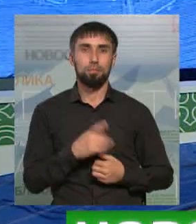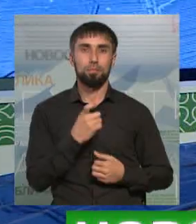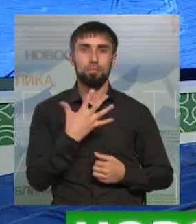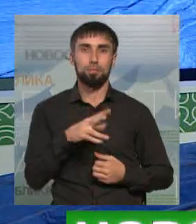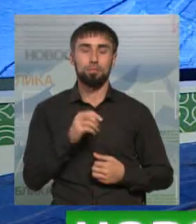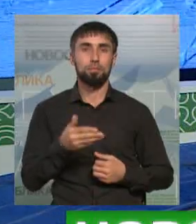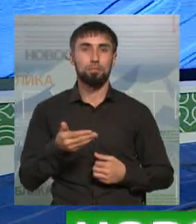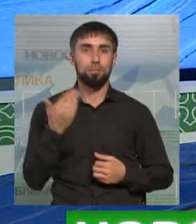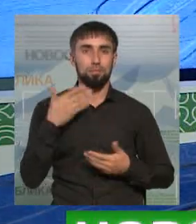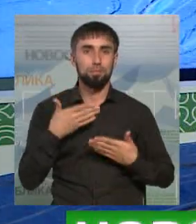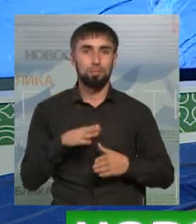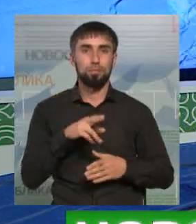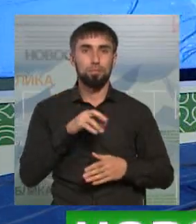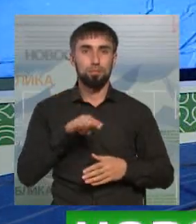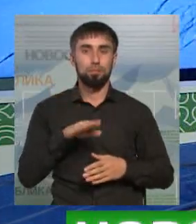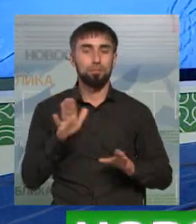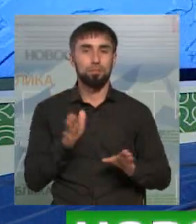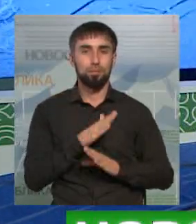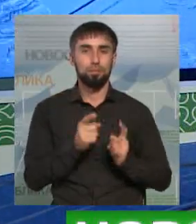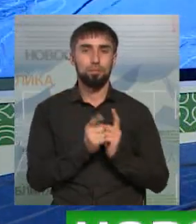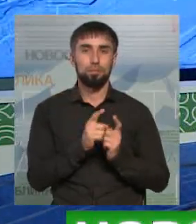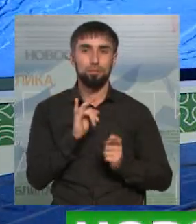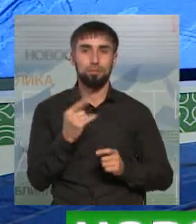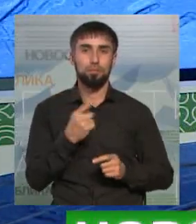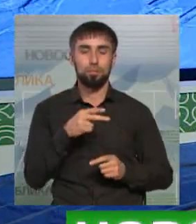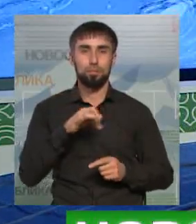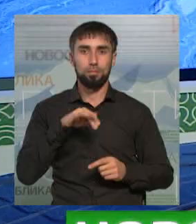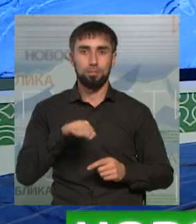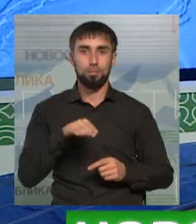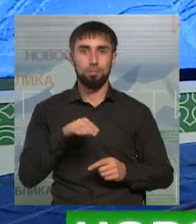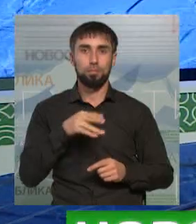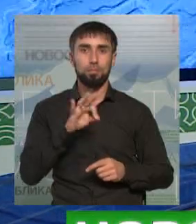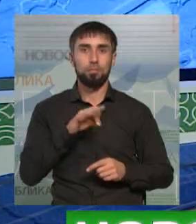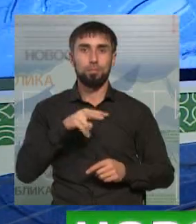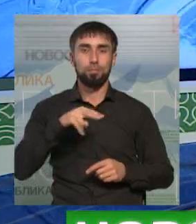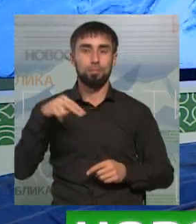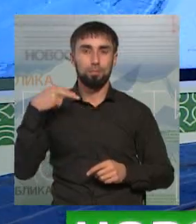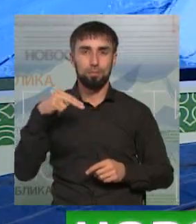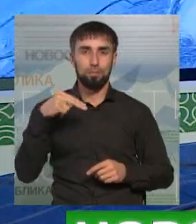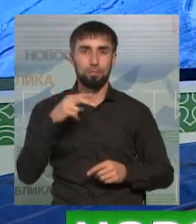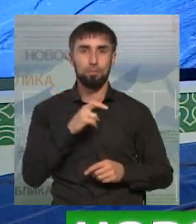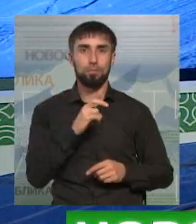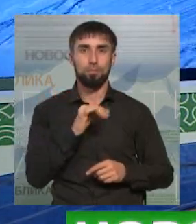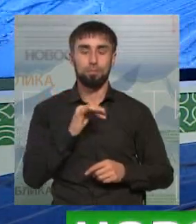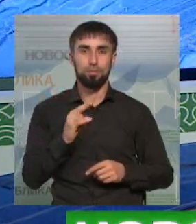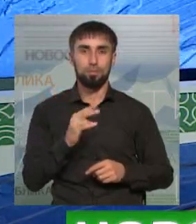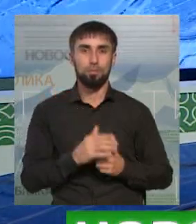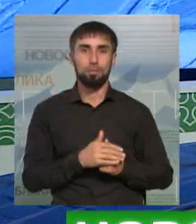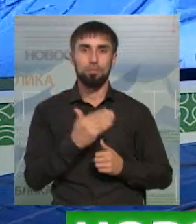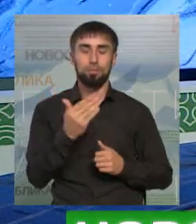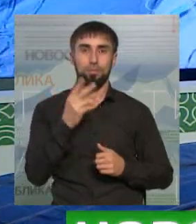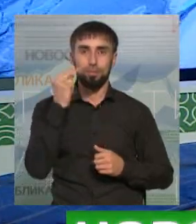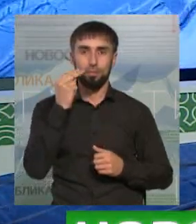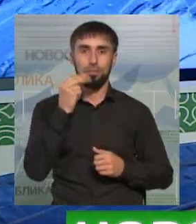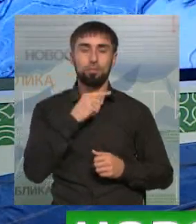150 лет назад родился поэт, писатель, переводчик и первый лауреат Нобелевской премии по литературе Иван Алексеевич Бунин. В честь юбилейной даты в